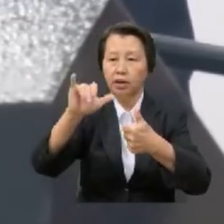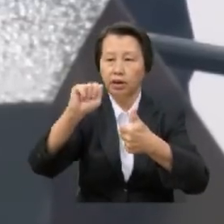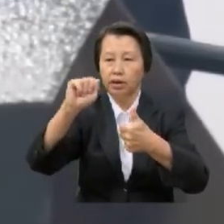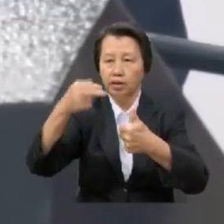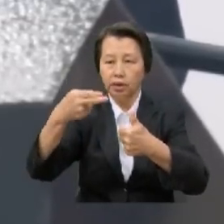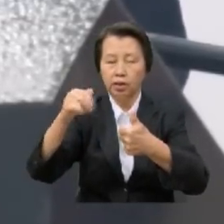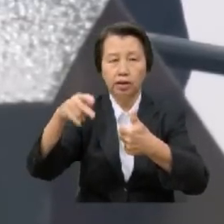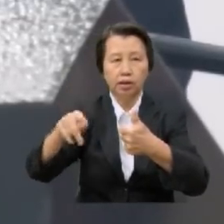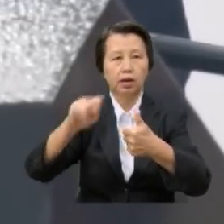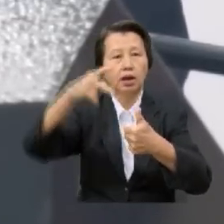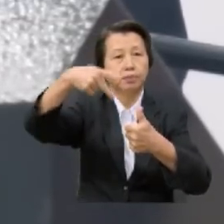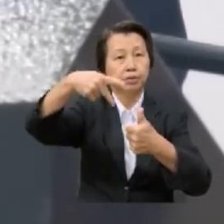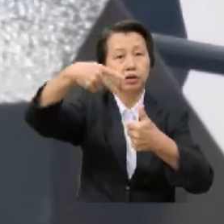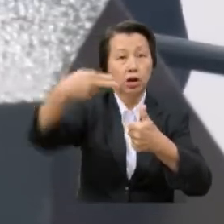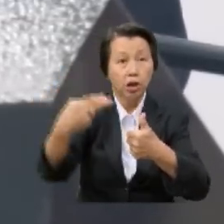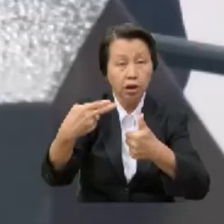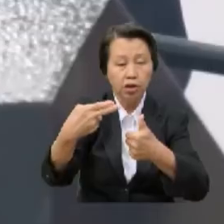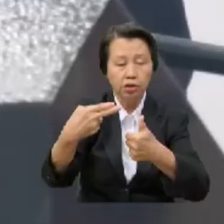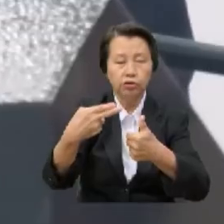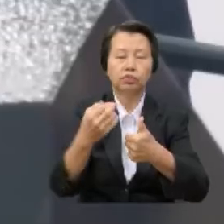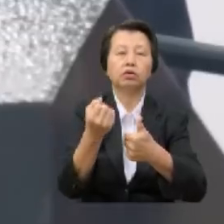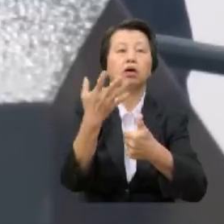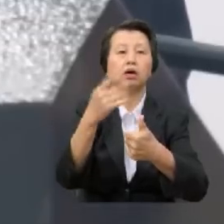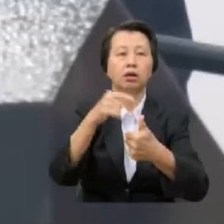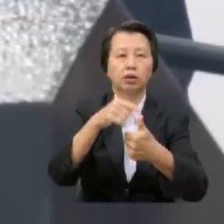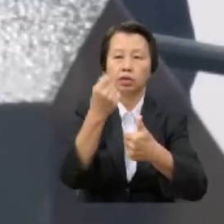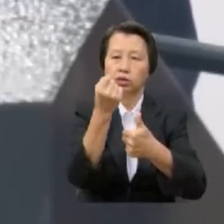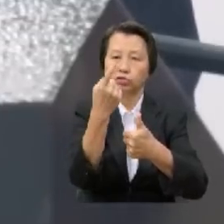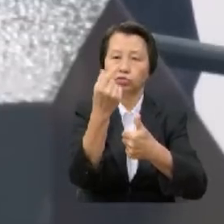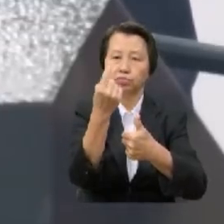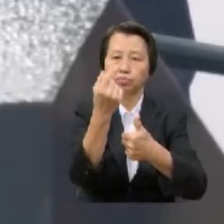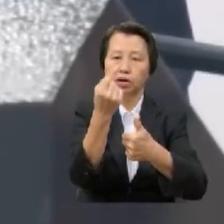dari parti PH bilangan undi